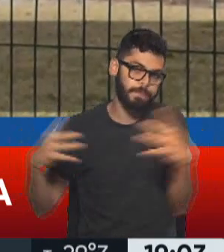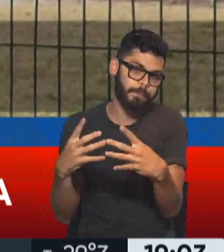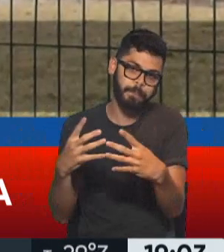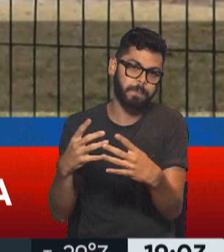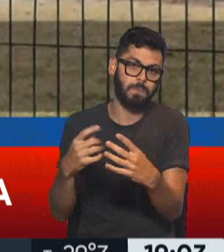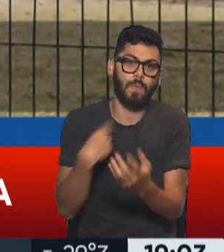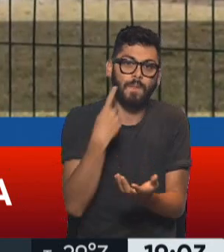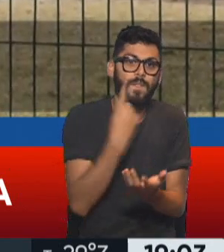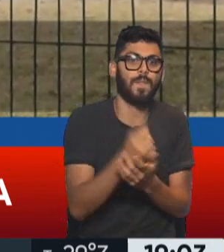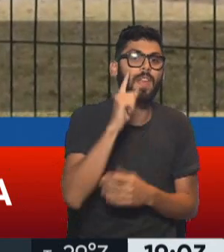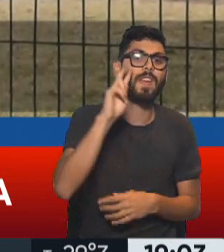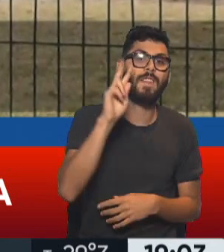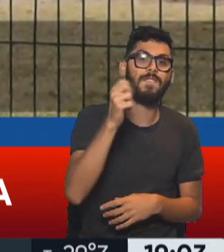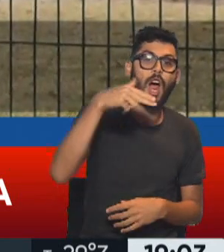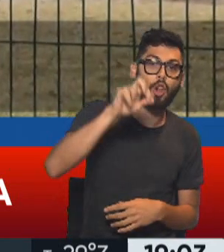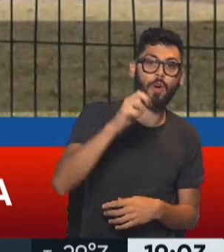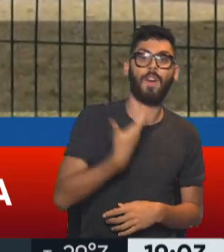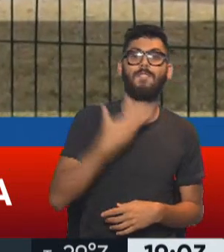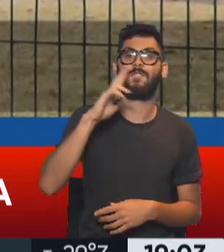ми живемо в Івано-Франківську.